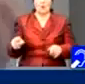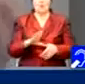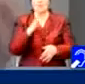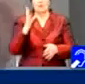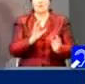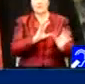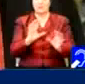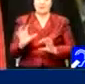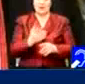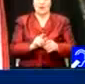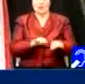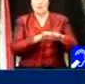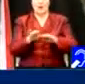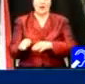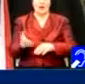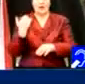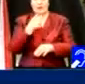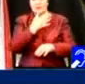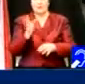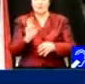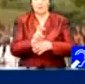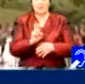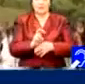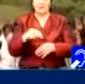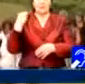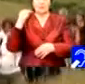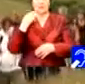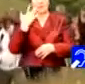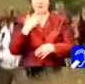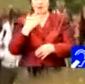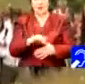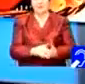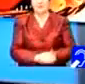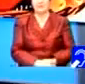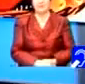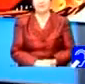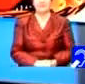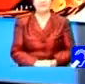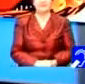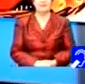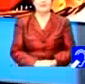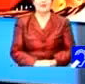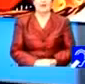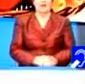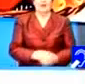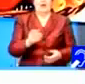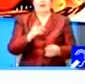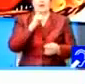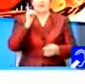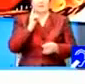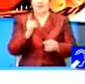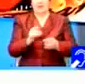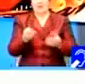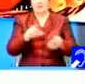fi de grad zero, comparabile cu cele luate în timpul vizitei unui președinte american. Shoppingul verde devine tot